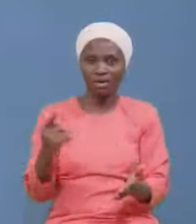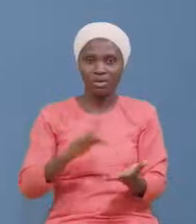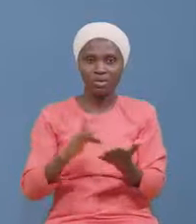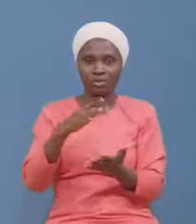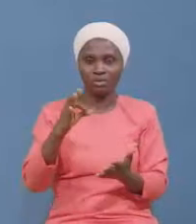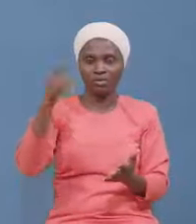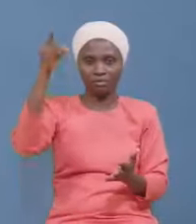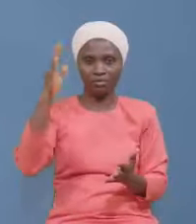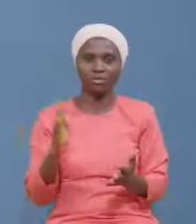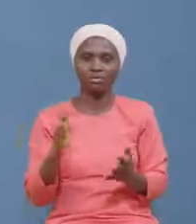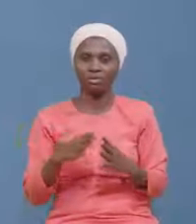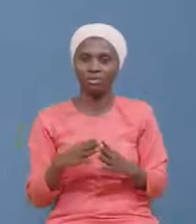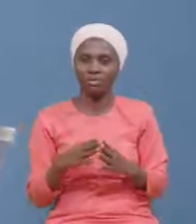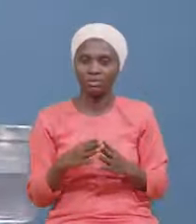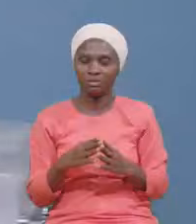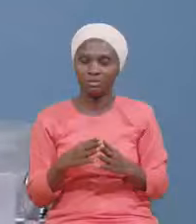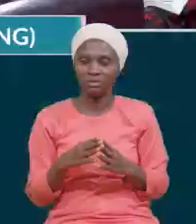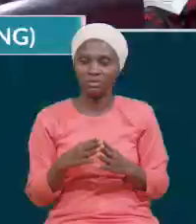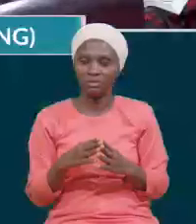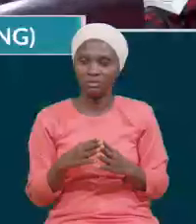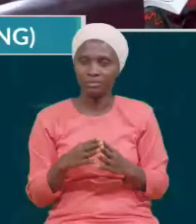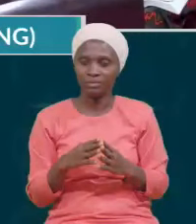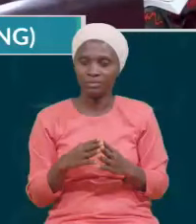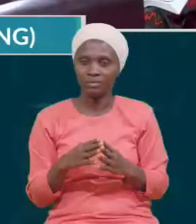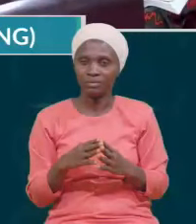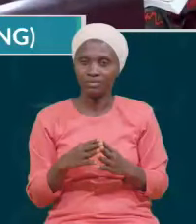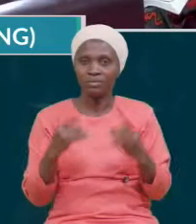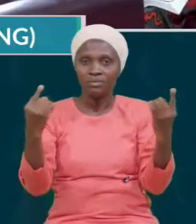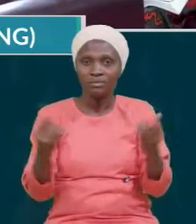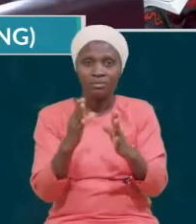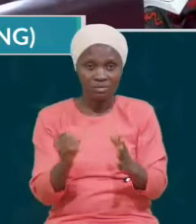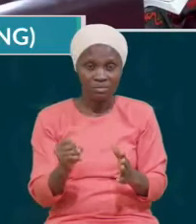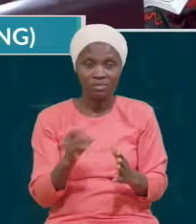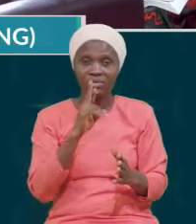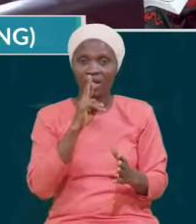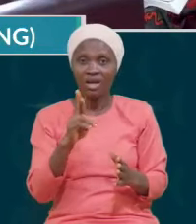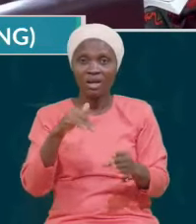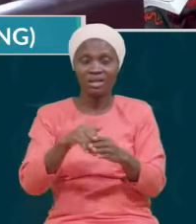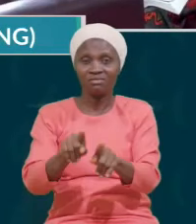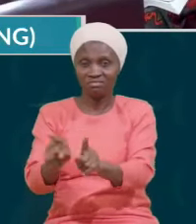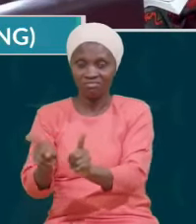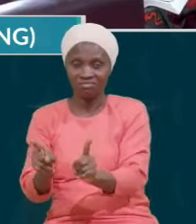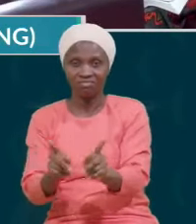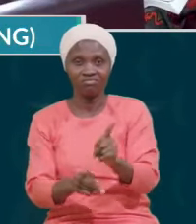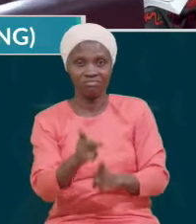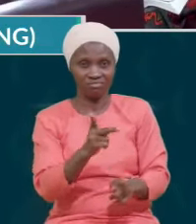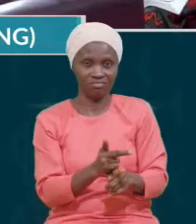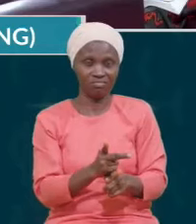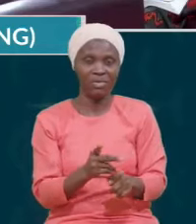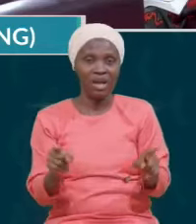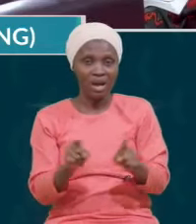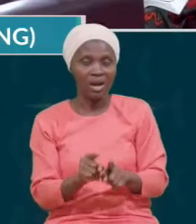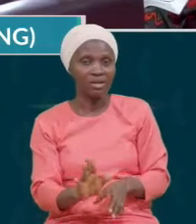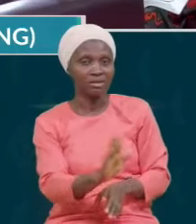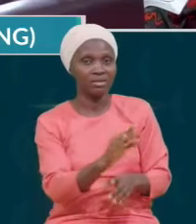ఏమిటనగా అందరూ పాపము చేసి దేవుడు అనుగ్రహించు మహిమను పొందలేకపోతున్నారు. Sinners are in various sizes as their sins are